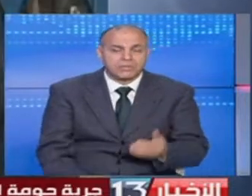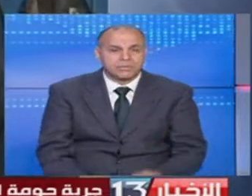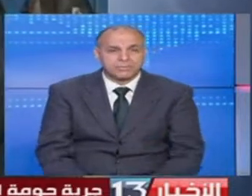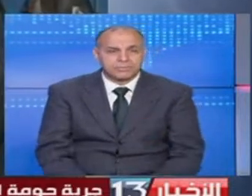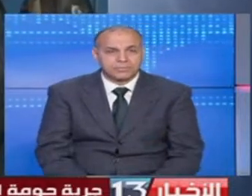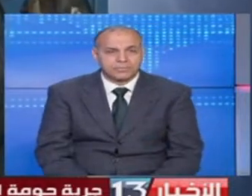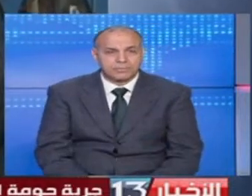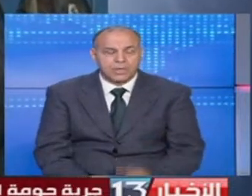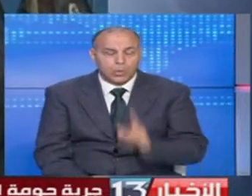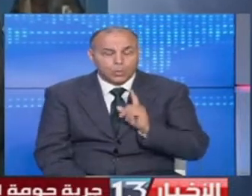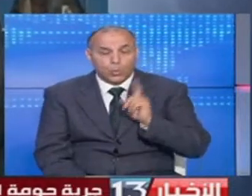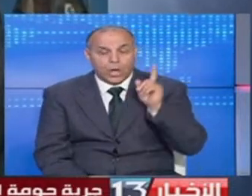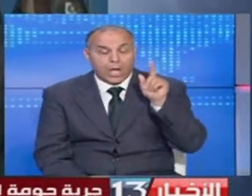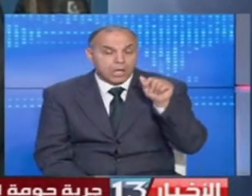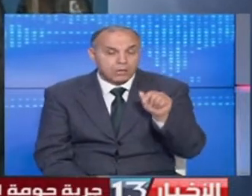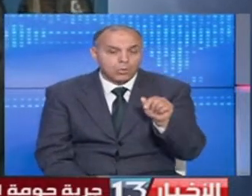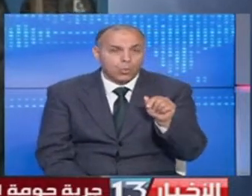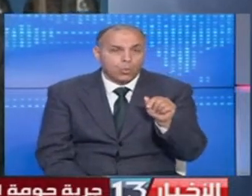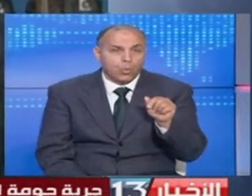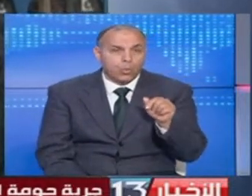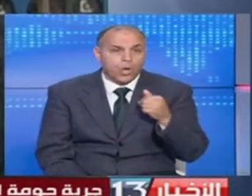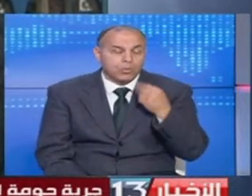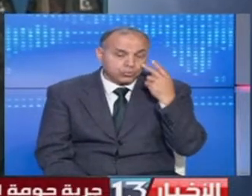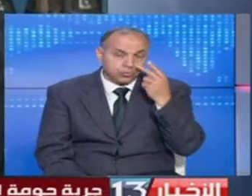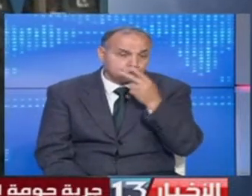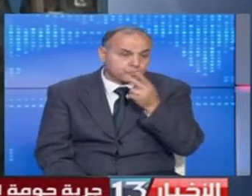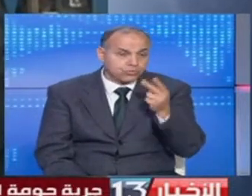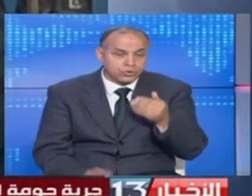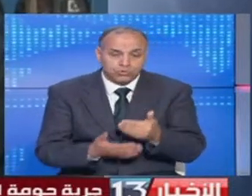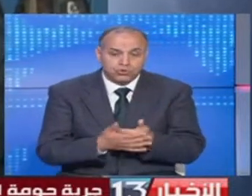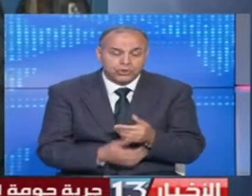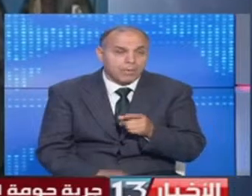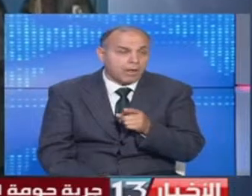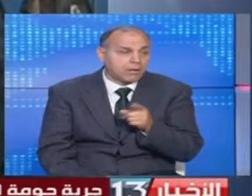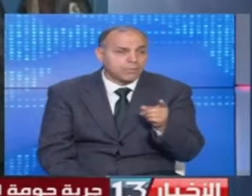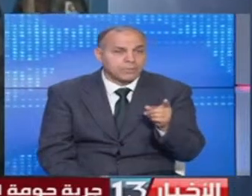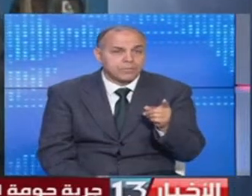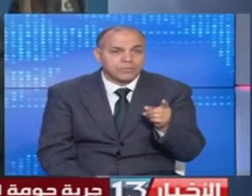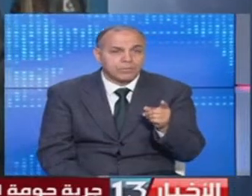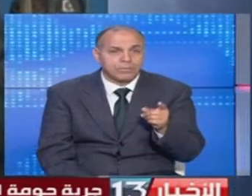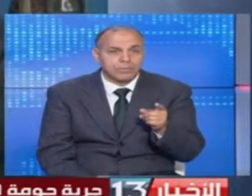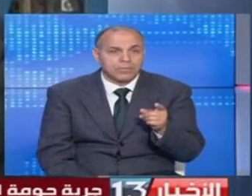والله الوضع المجلس النيابي شوف هنا في البشريه